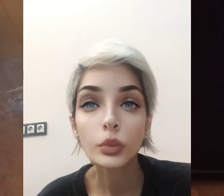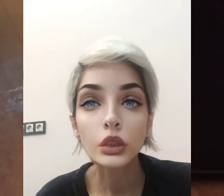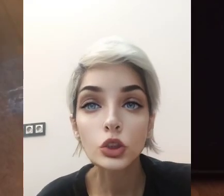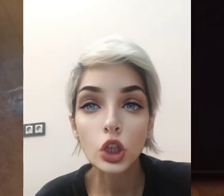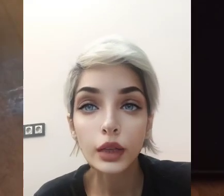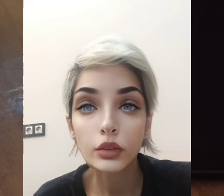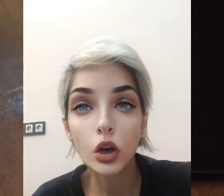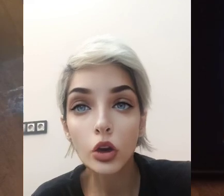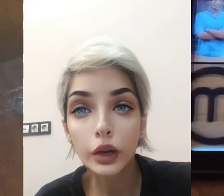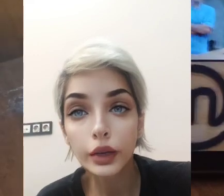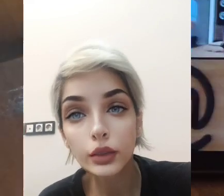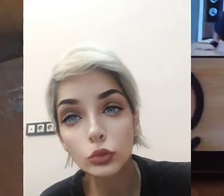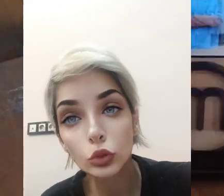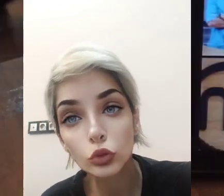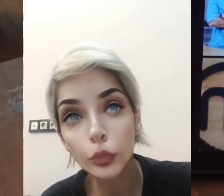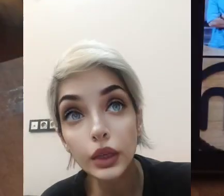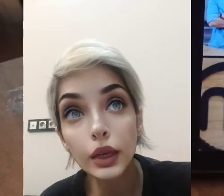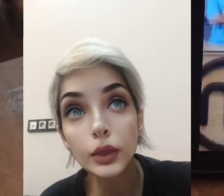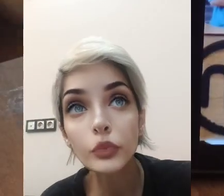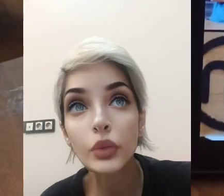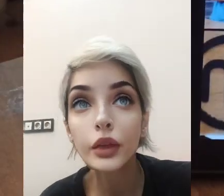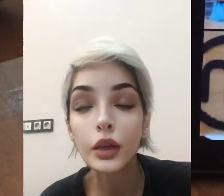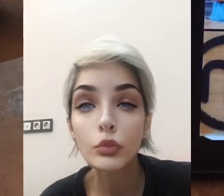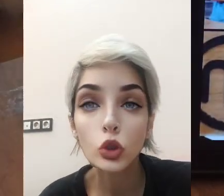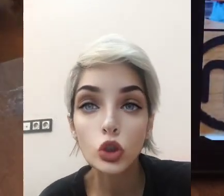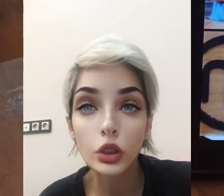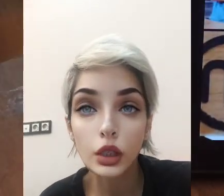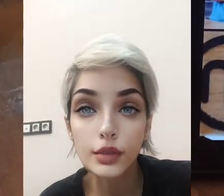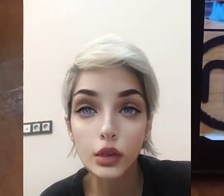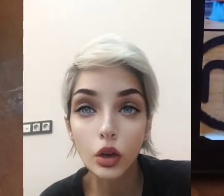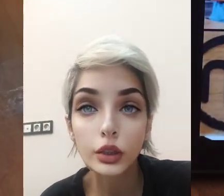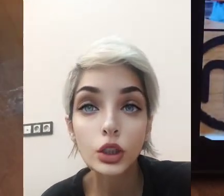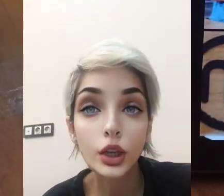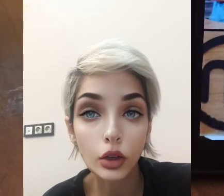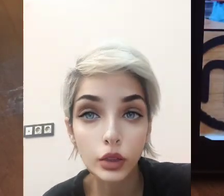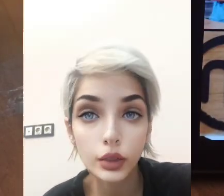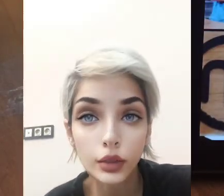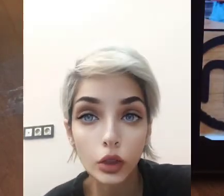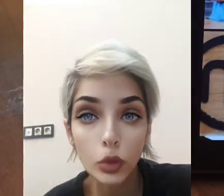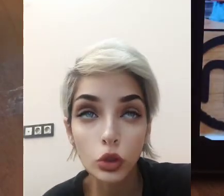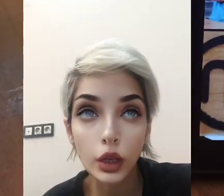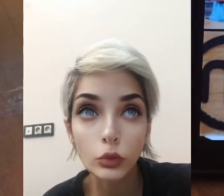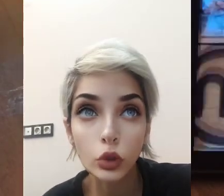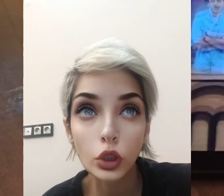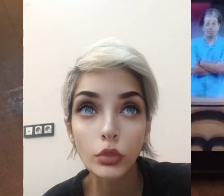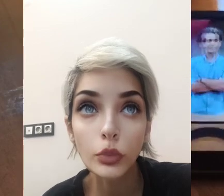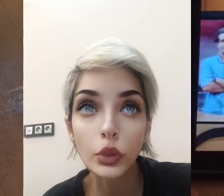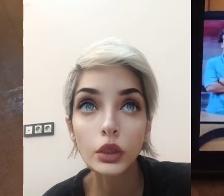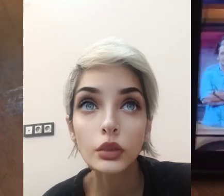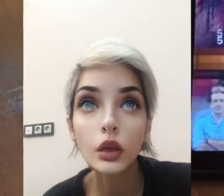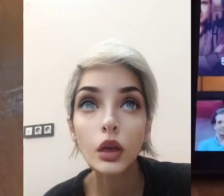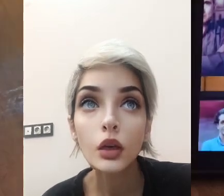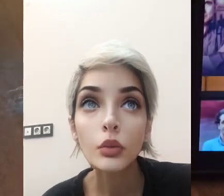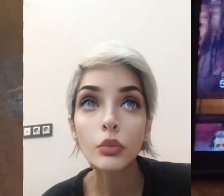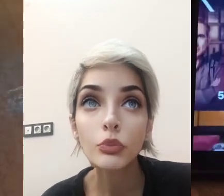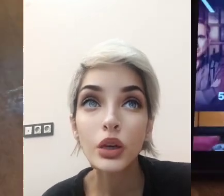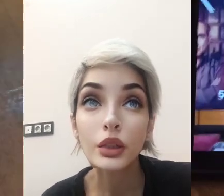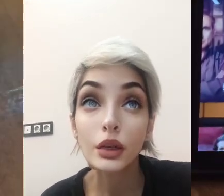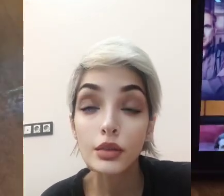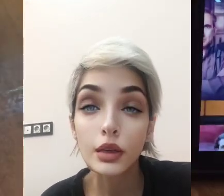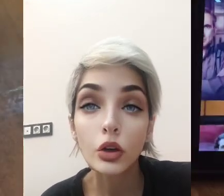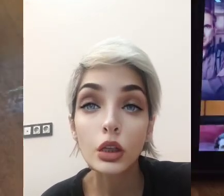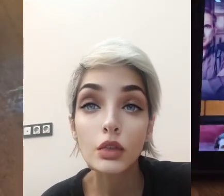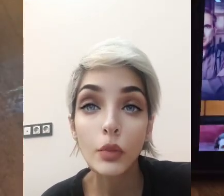خب این چندتای آخرم تونتون بگم. بهترین مجری سال کنان انتخاب شد همونطور که میبینید. بعد